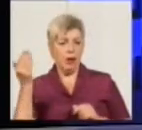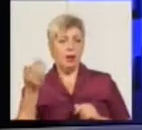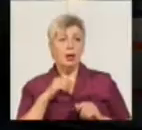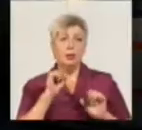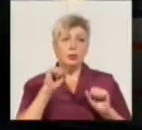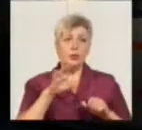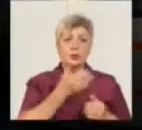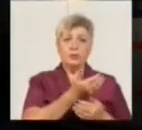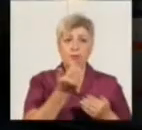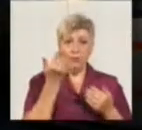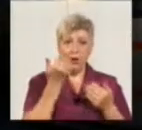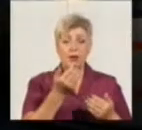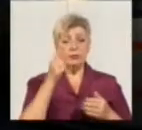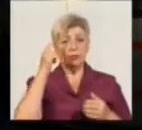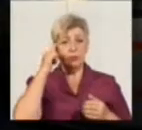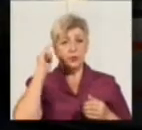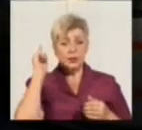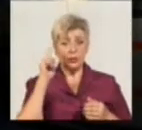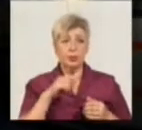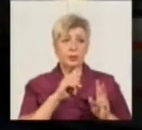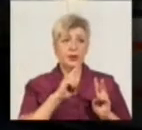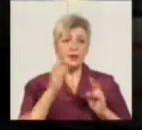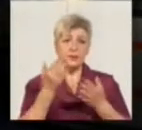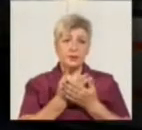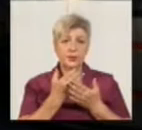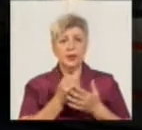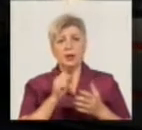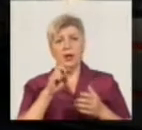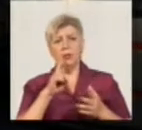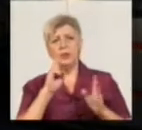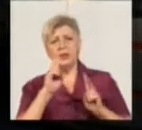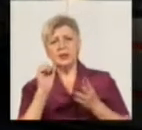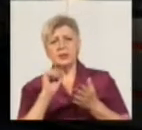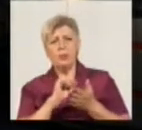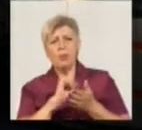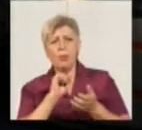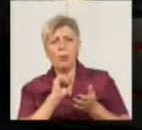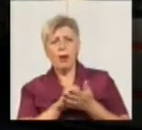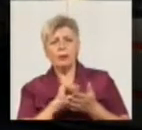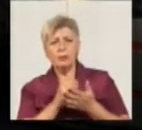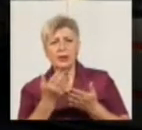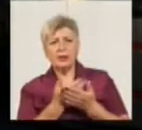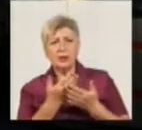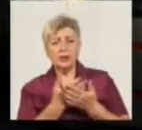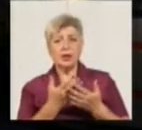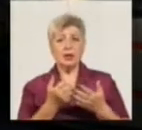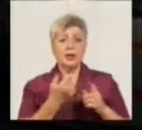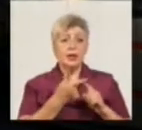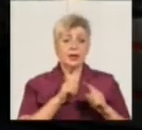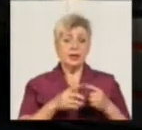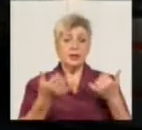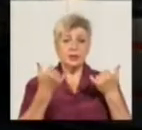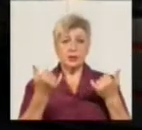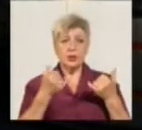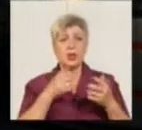або іншого виду матеріали про інших людей, які загинули в АТО, які зараз воюють? Тобто документальні